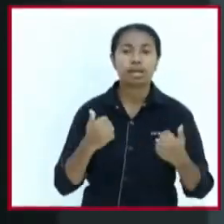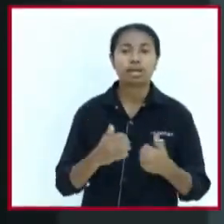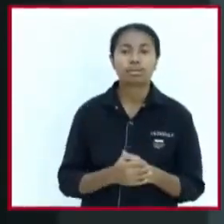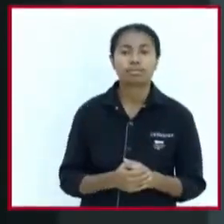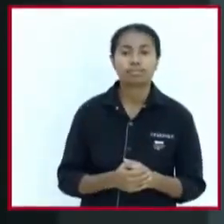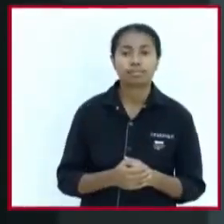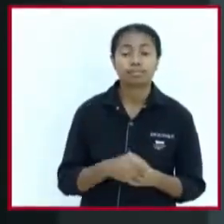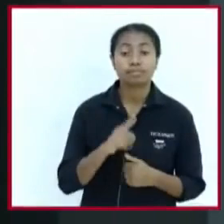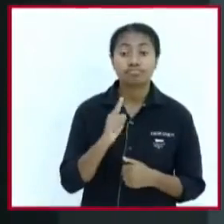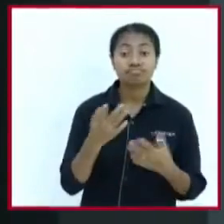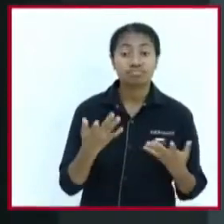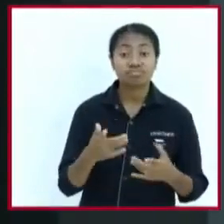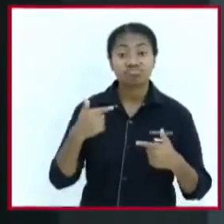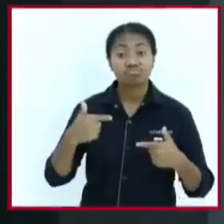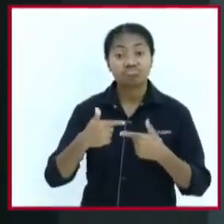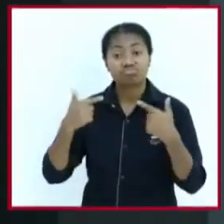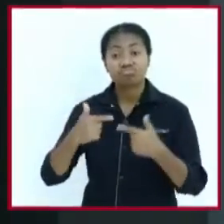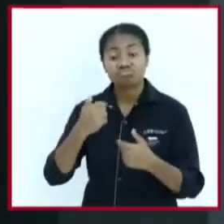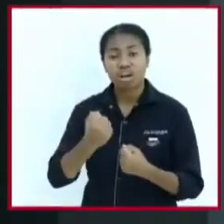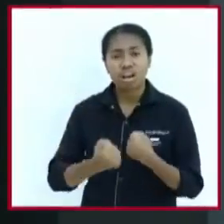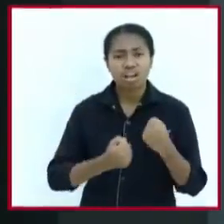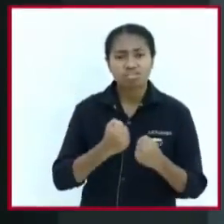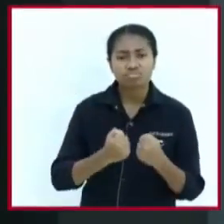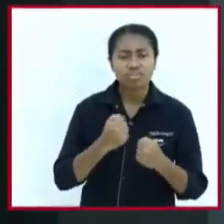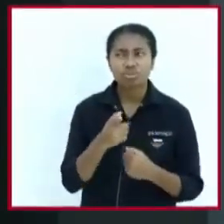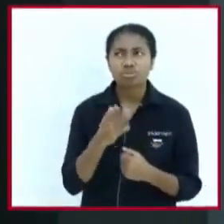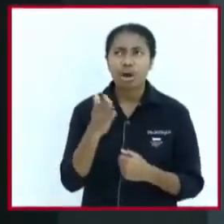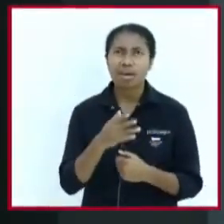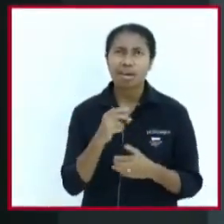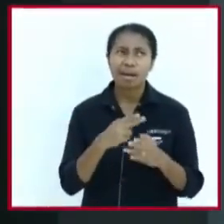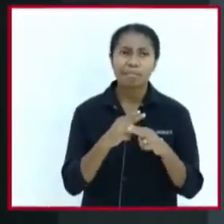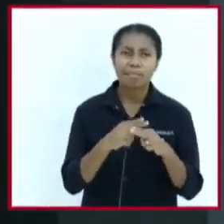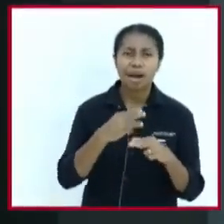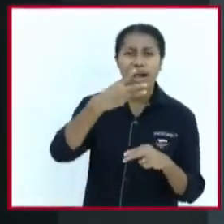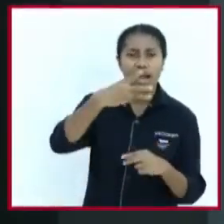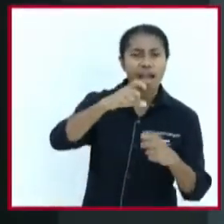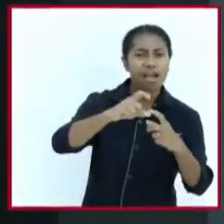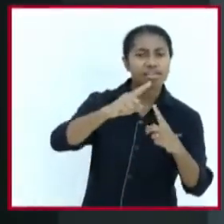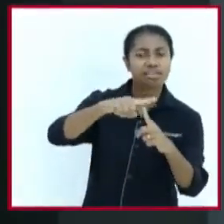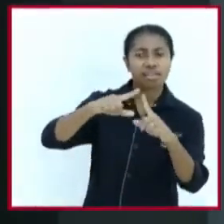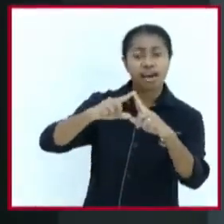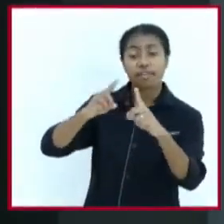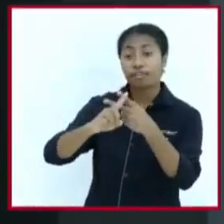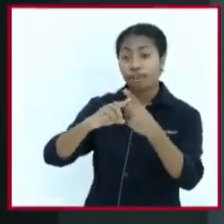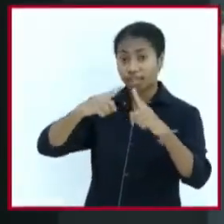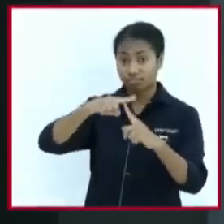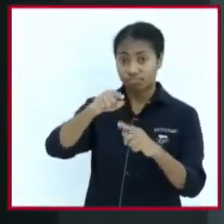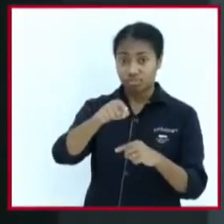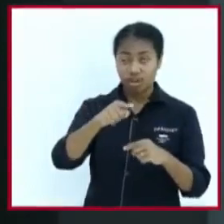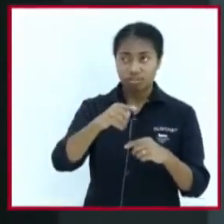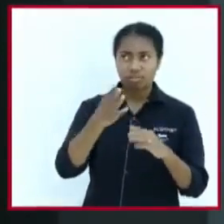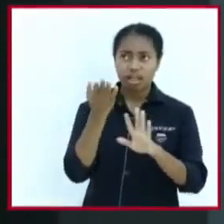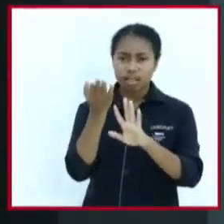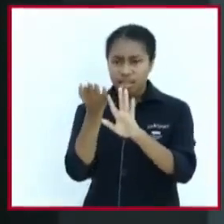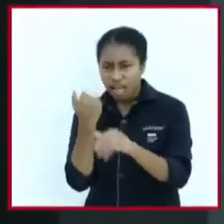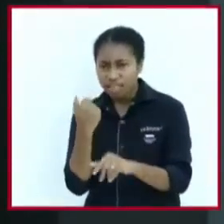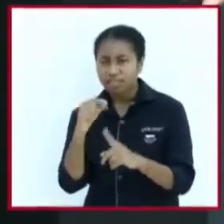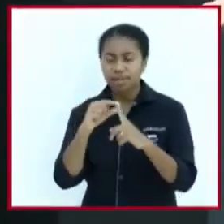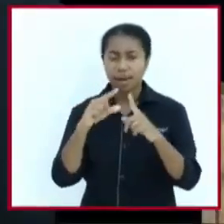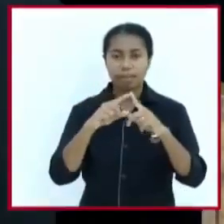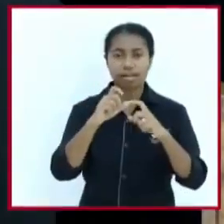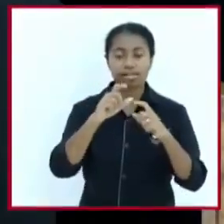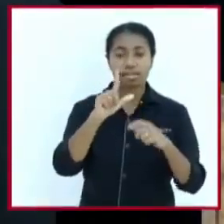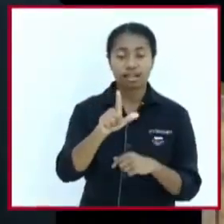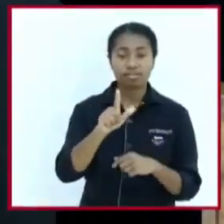I make ini lomba lari estafet yang tadi yang pasal 11 semua saksi itu adalah